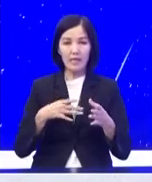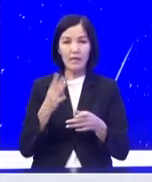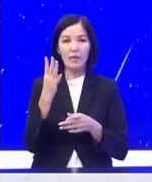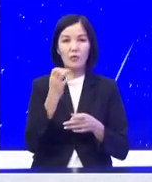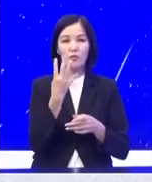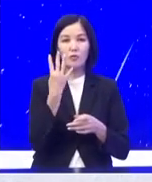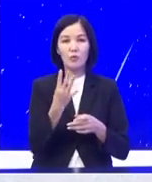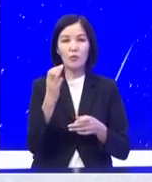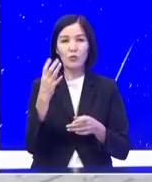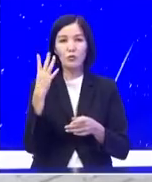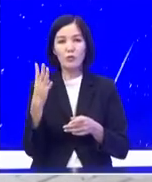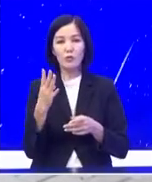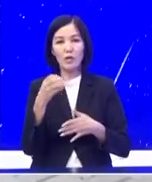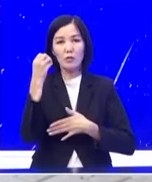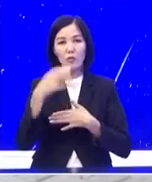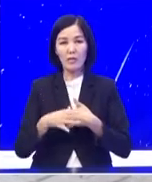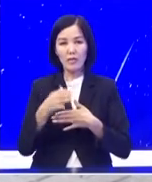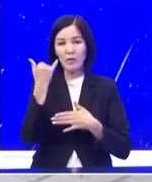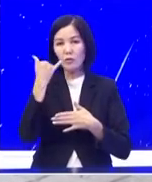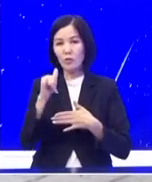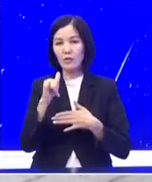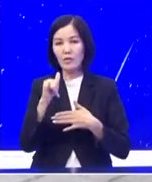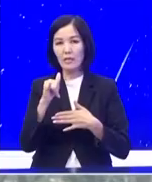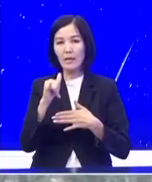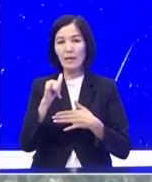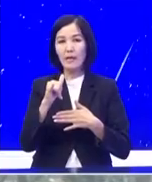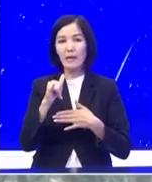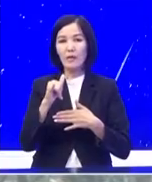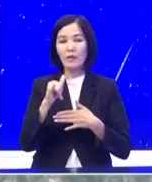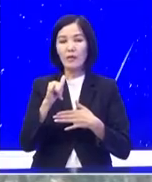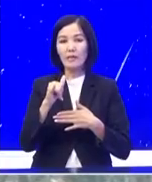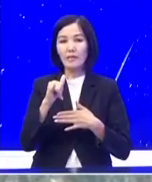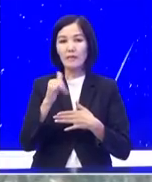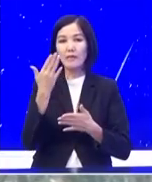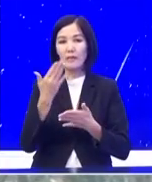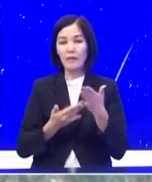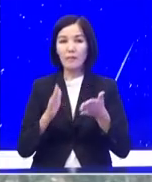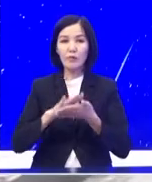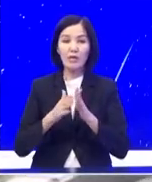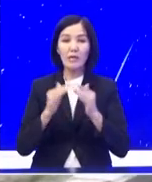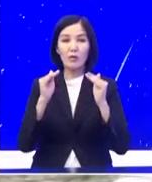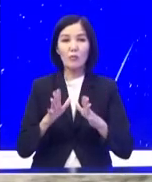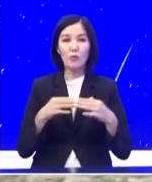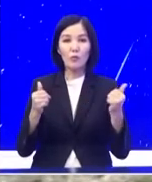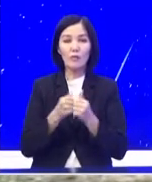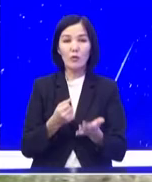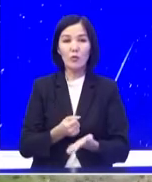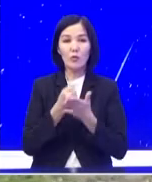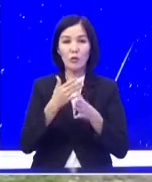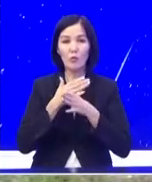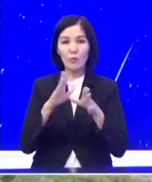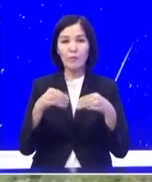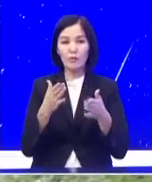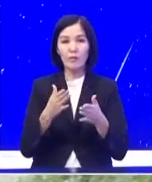ерікті тартылған. Олар 404-404 кол орталығы арқылы тұрғындардан қоңырау қабылдап, жағдайы төмен отбасыларға қолдау